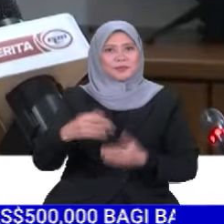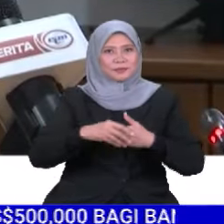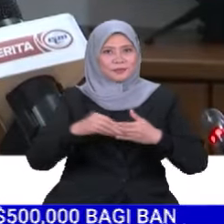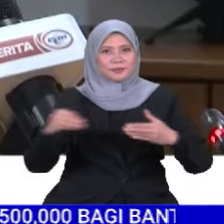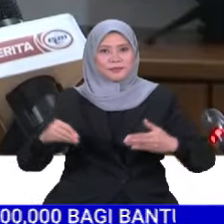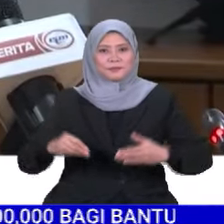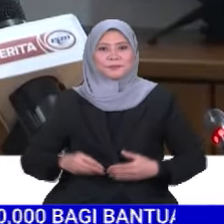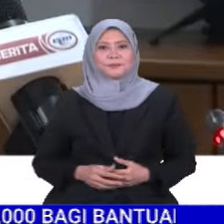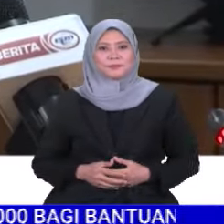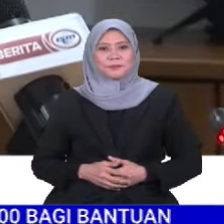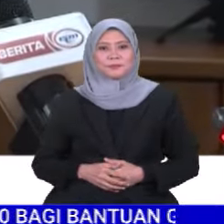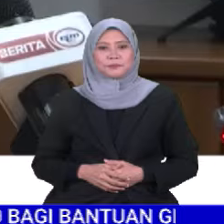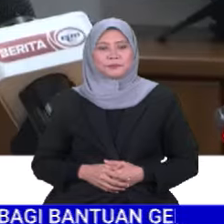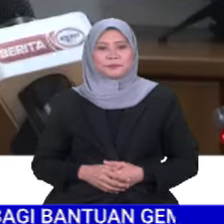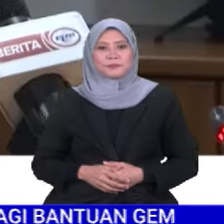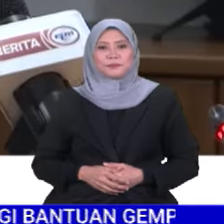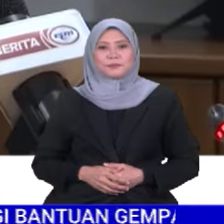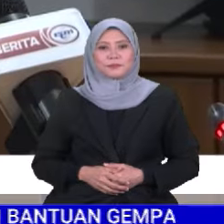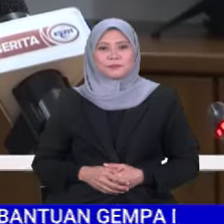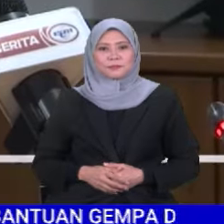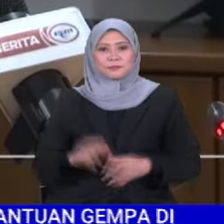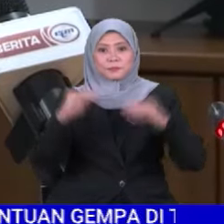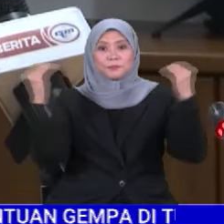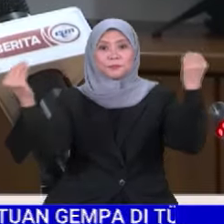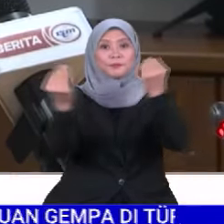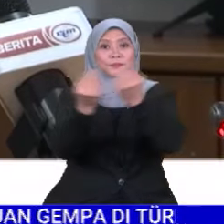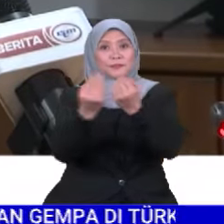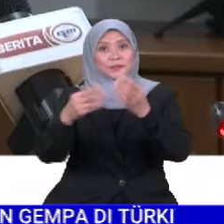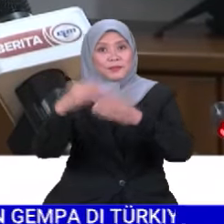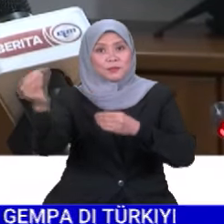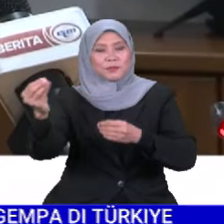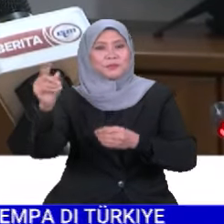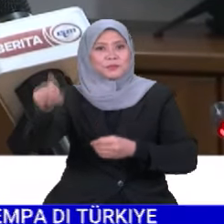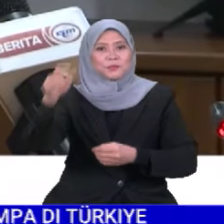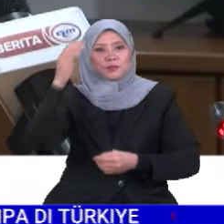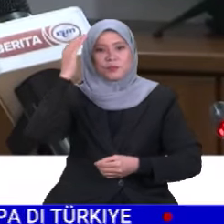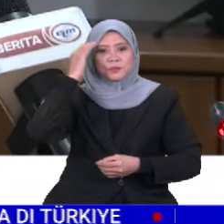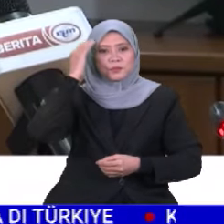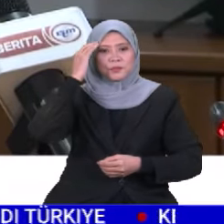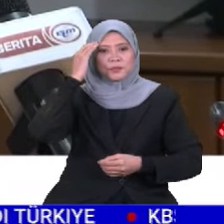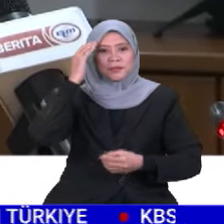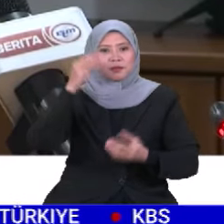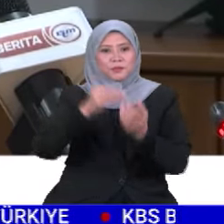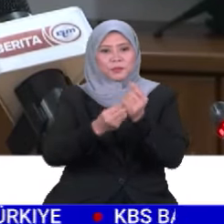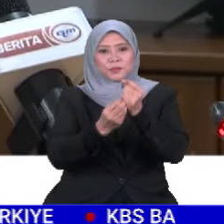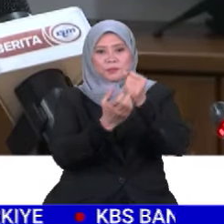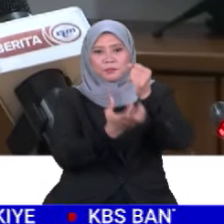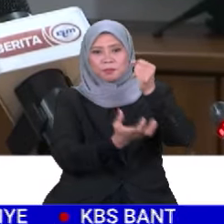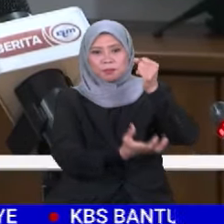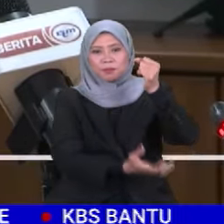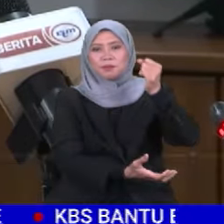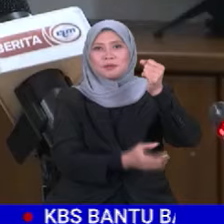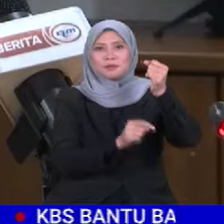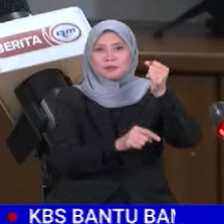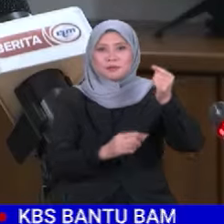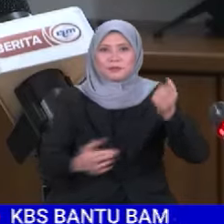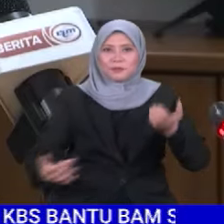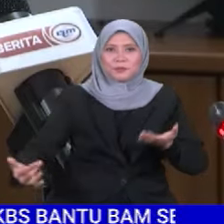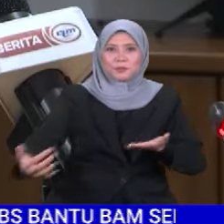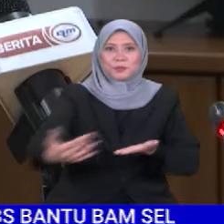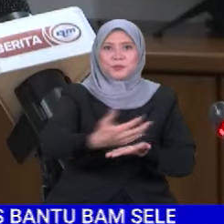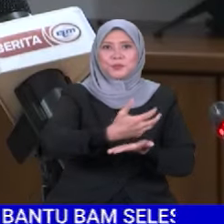RM142 juta. Ingin masyarakat di luar sana tahu bahawa segala dana yang dikutip ataupun yang